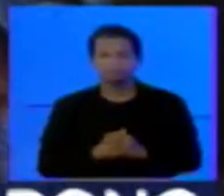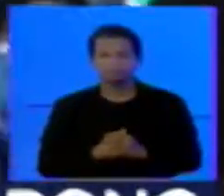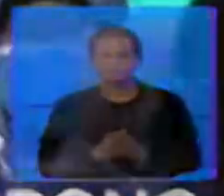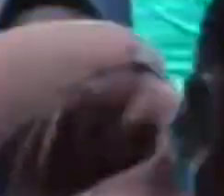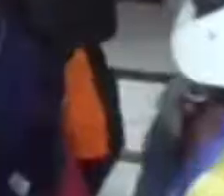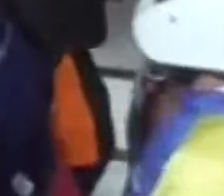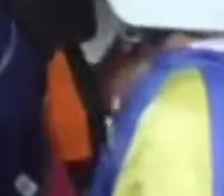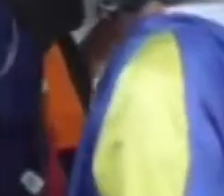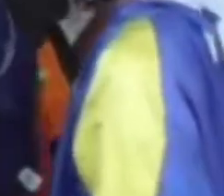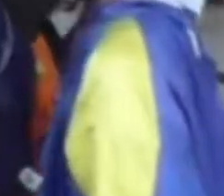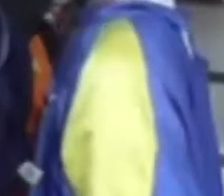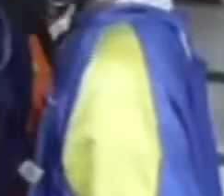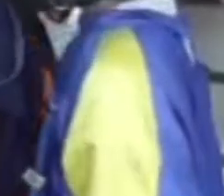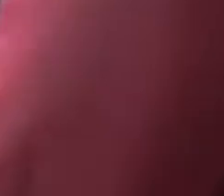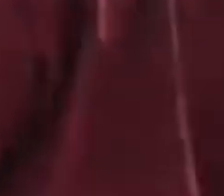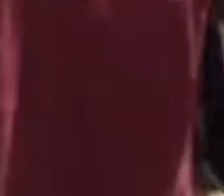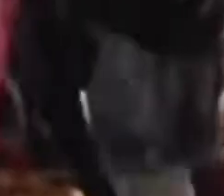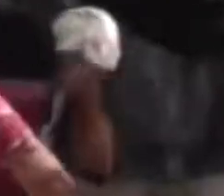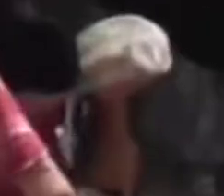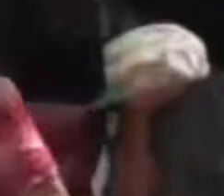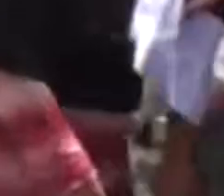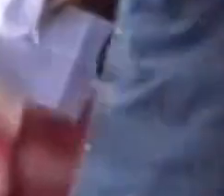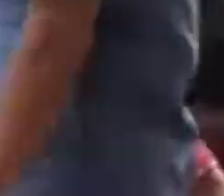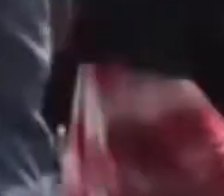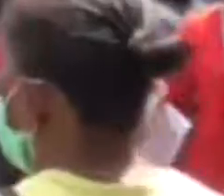Mereka berhimpitan dan saling dorong.